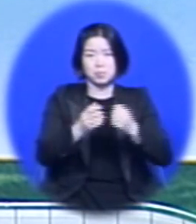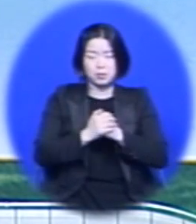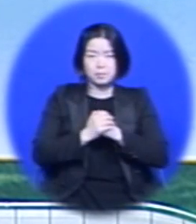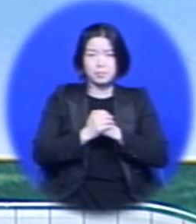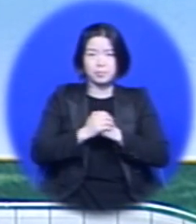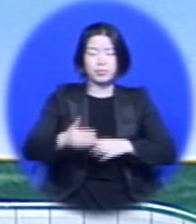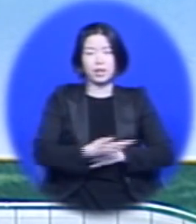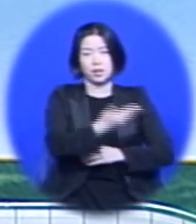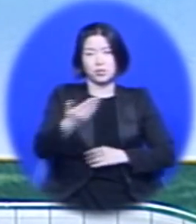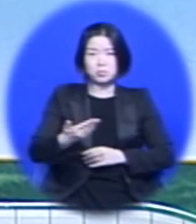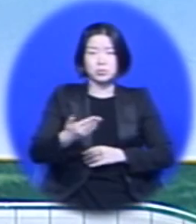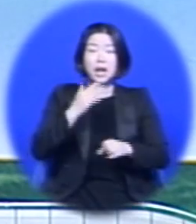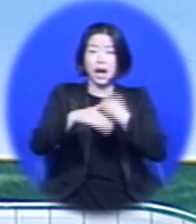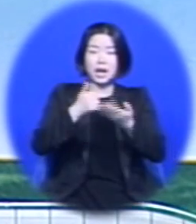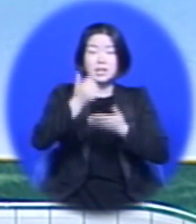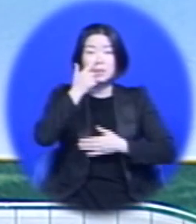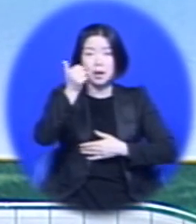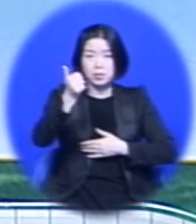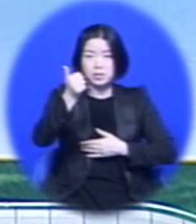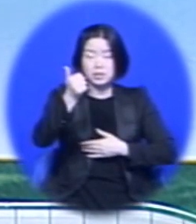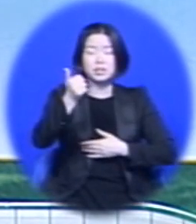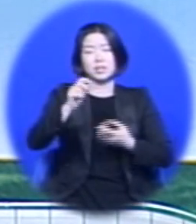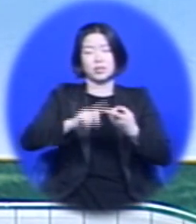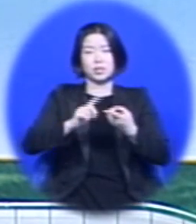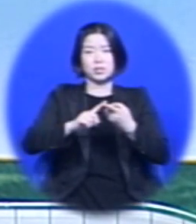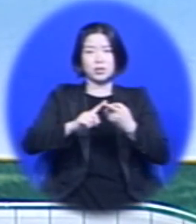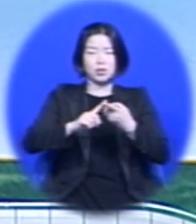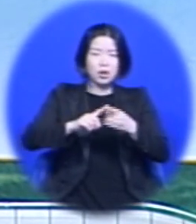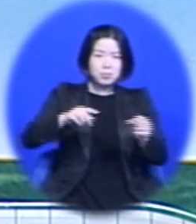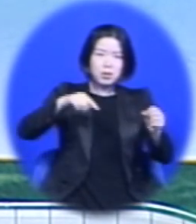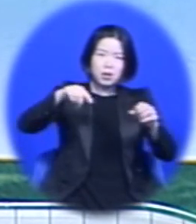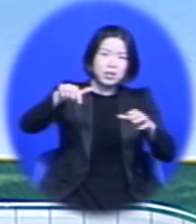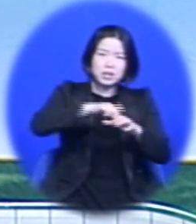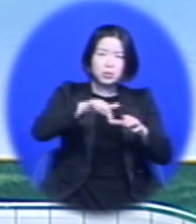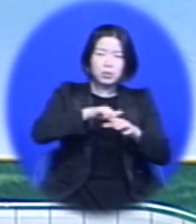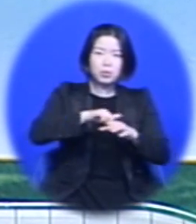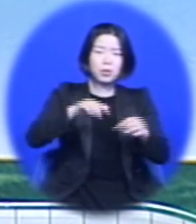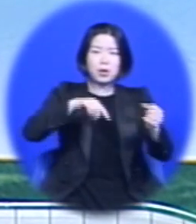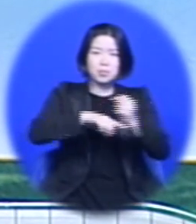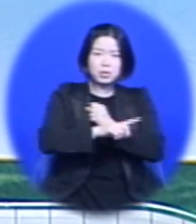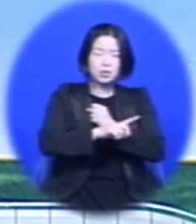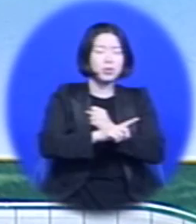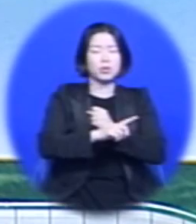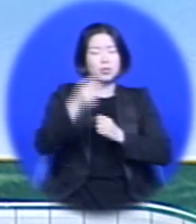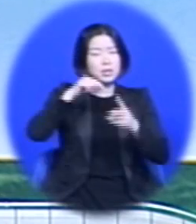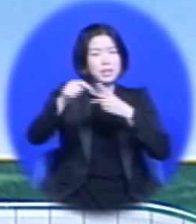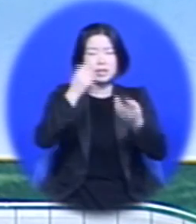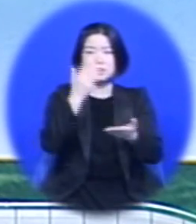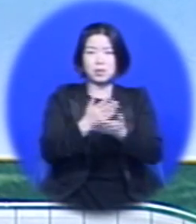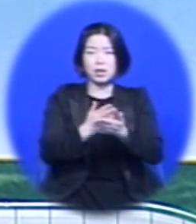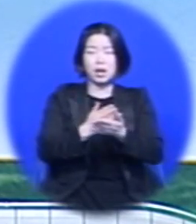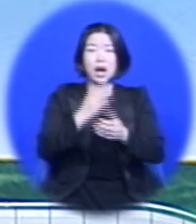여러분, 하나님 아버지라는 것을 절대로 교리적인 믿음으로만 만족하면 안 됩니다. 하나님 아버지,